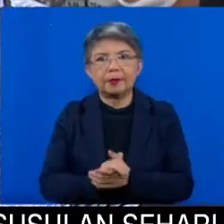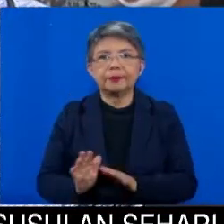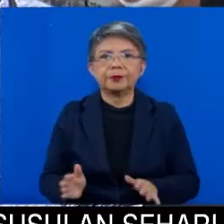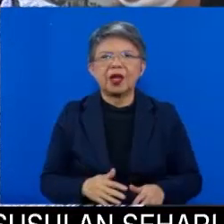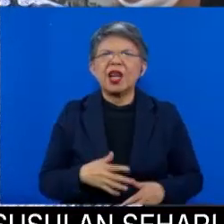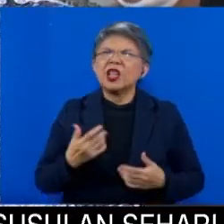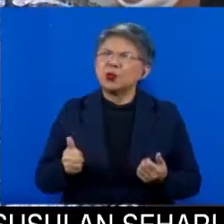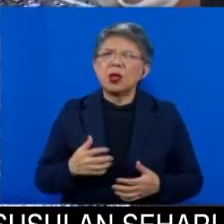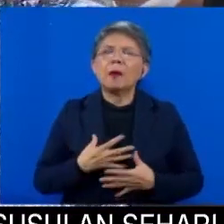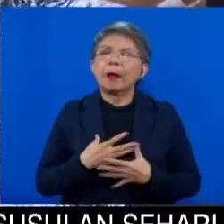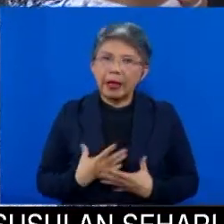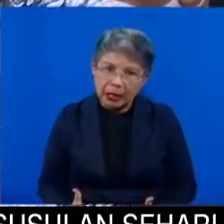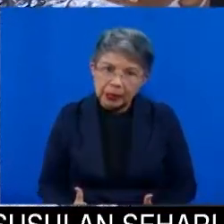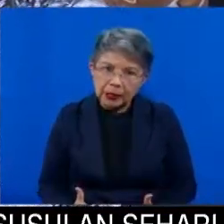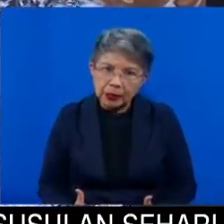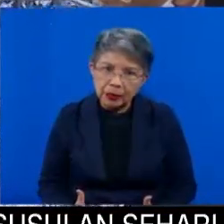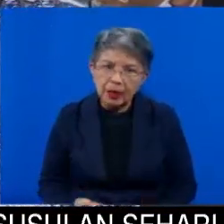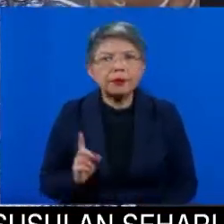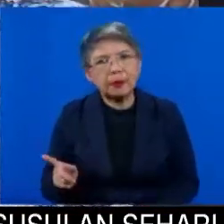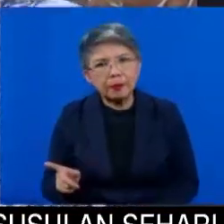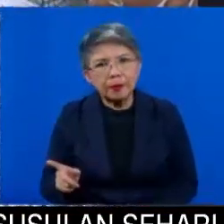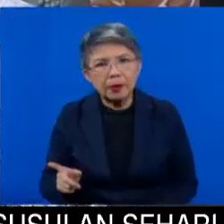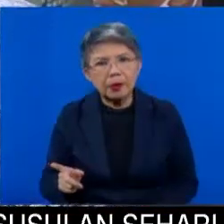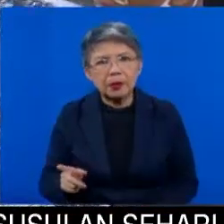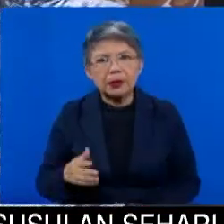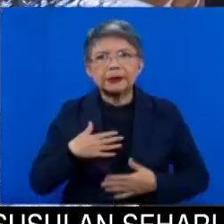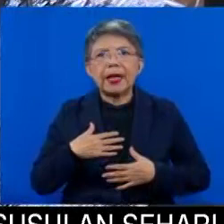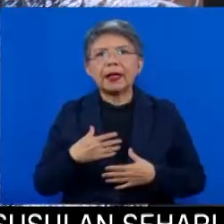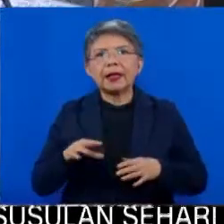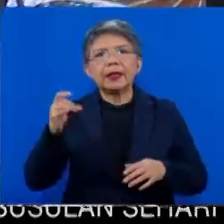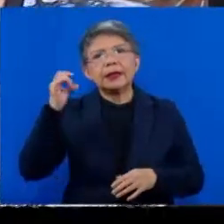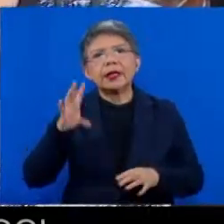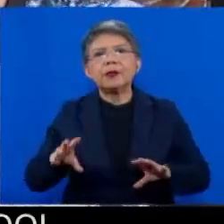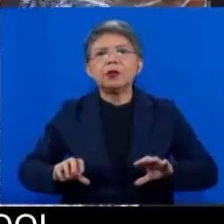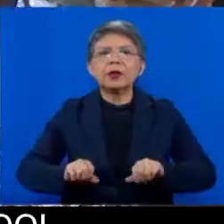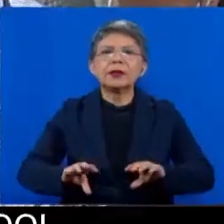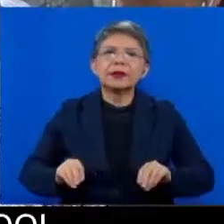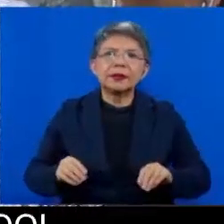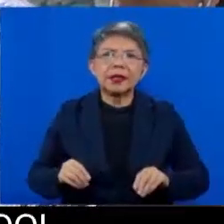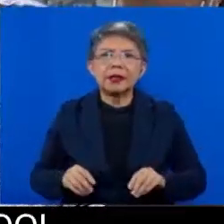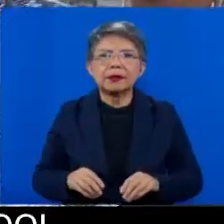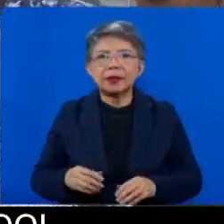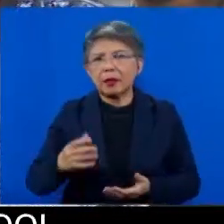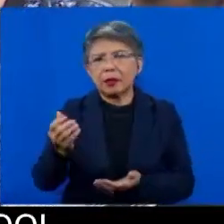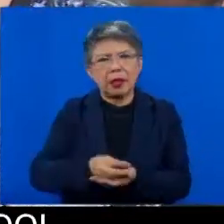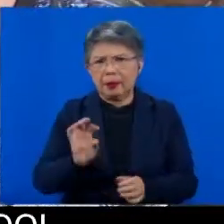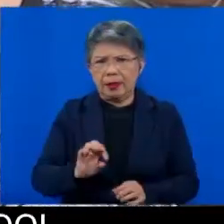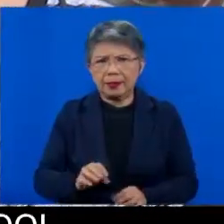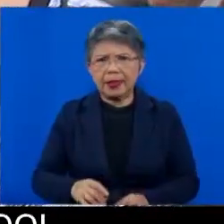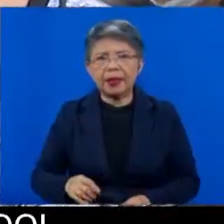Berat ya, karena untuk kondisi saya sebagai ibu rumah tangga sih, kalau saya berat, karena apalagi buat